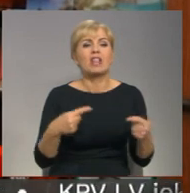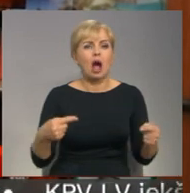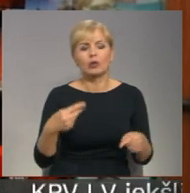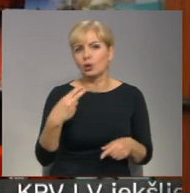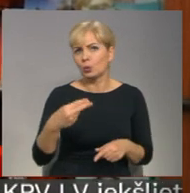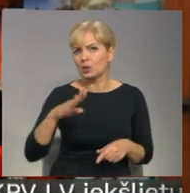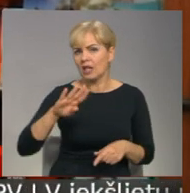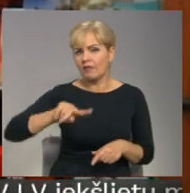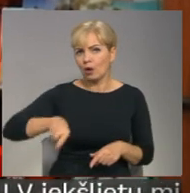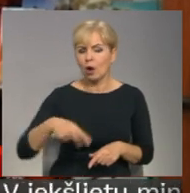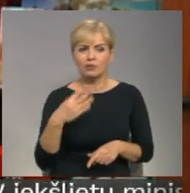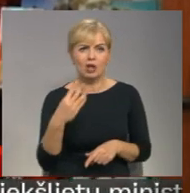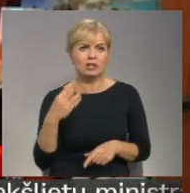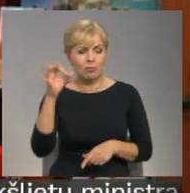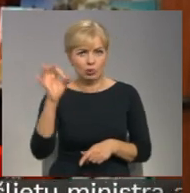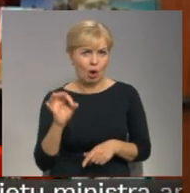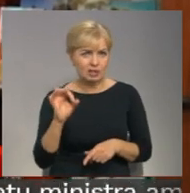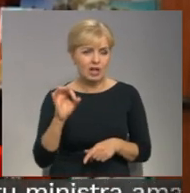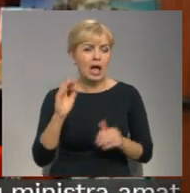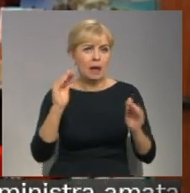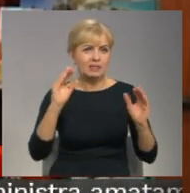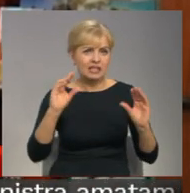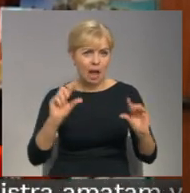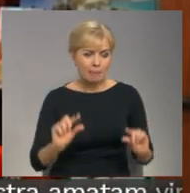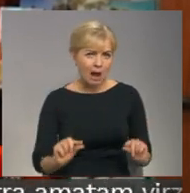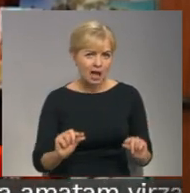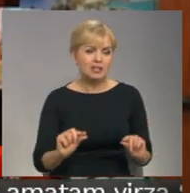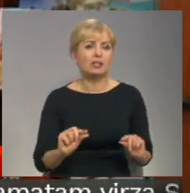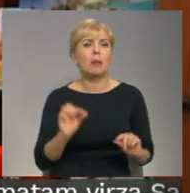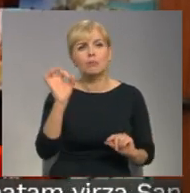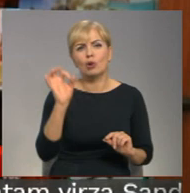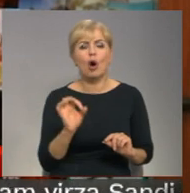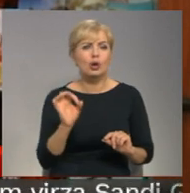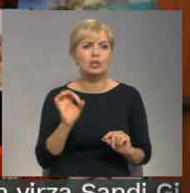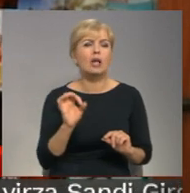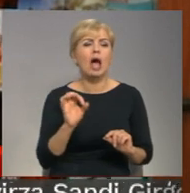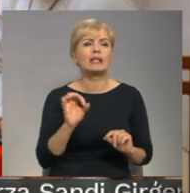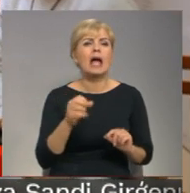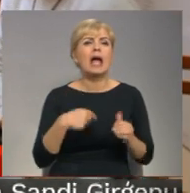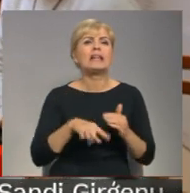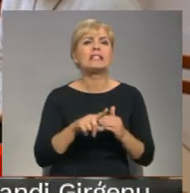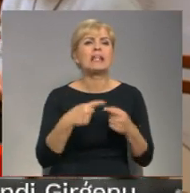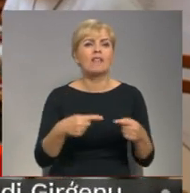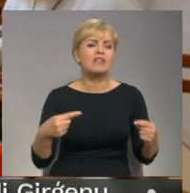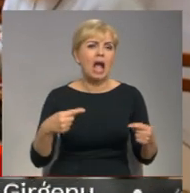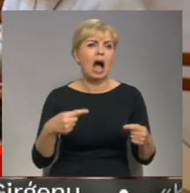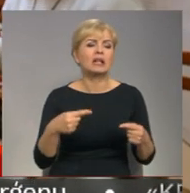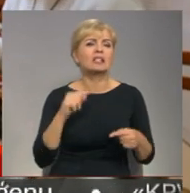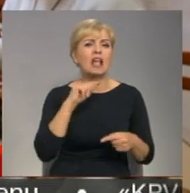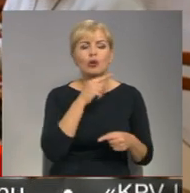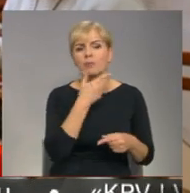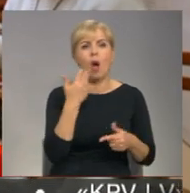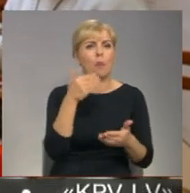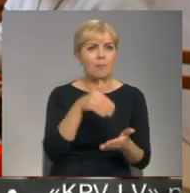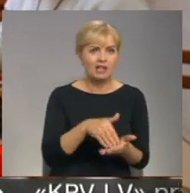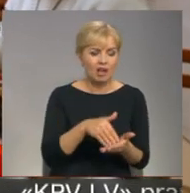nemaldos 4,4% krītās iepirkuma cena uz šīm otrreizējām izeju vielām, tad projekts kopumā kļūst ekonomiski nepastāvīgs, respektīvi